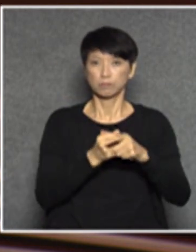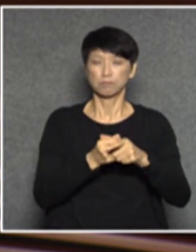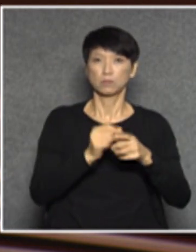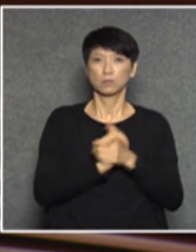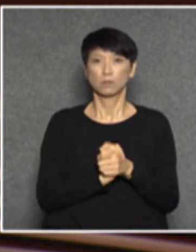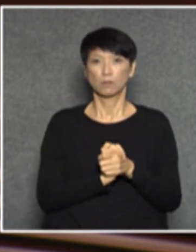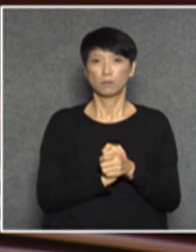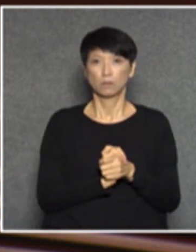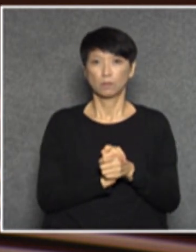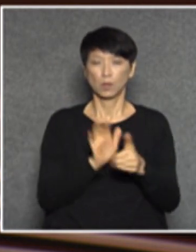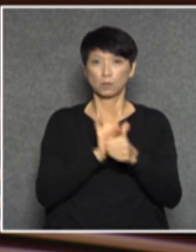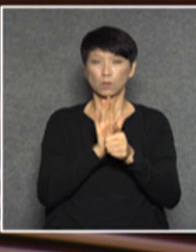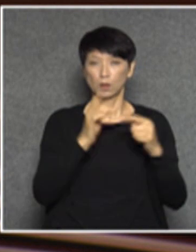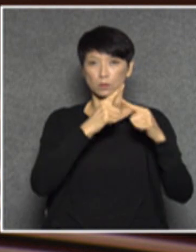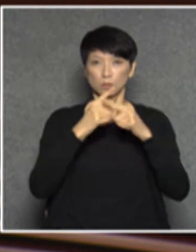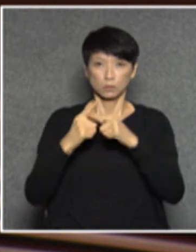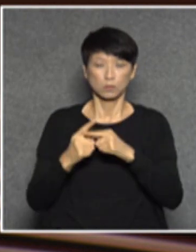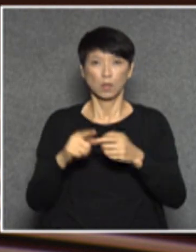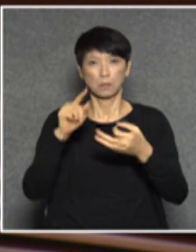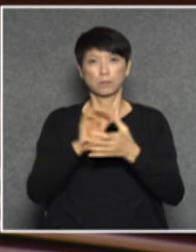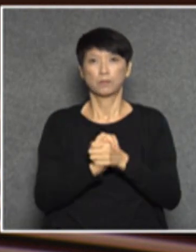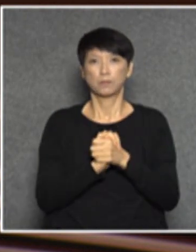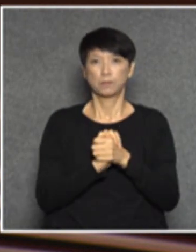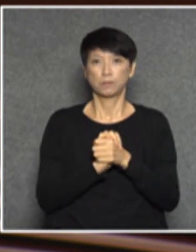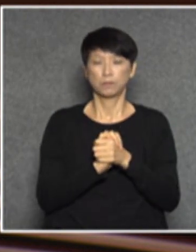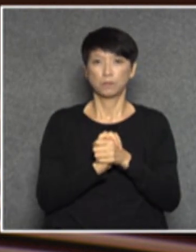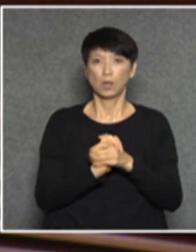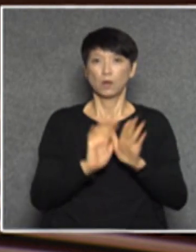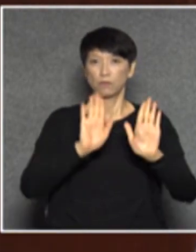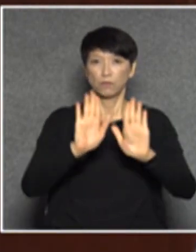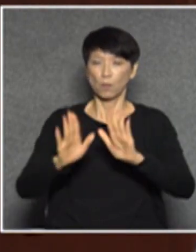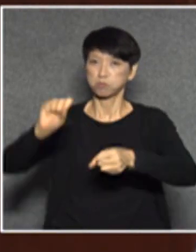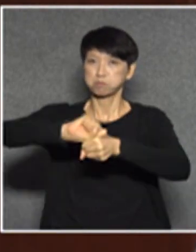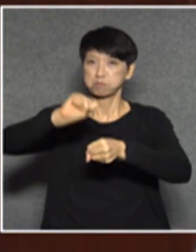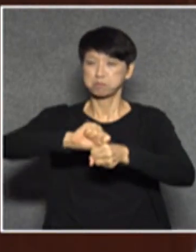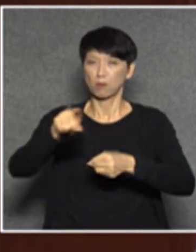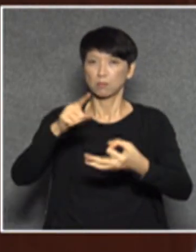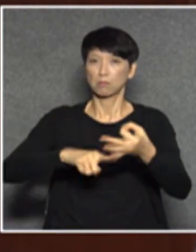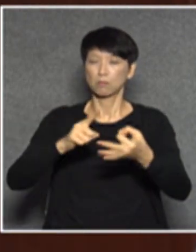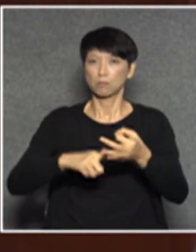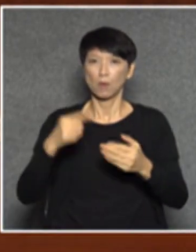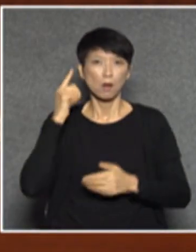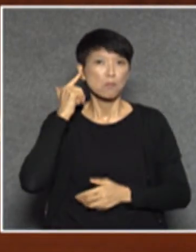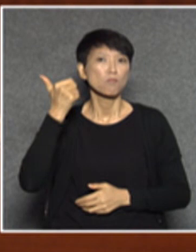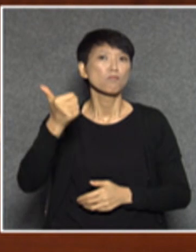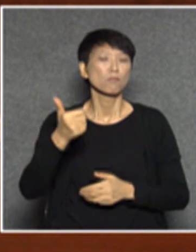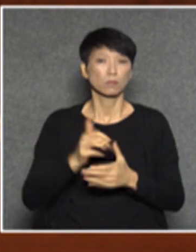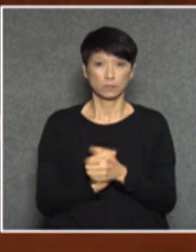間享負盛名的鐵路公司呢？ 行政長官， 主席，我們的